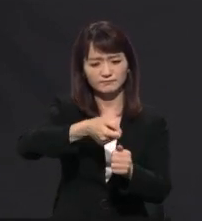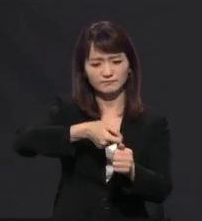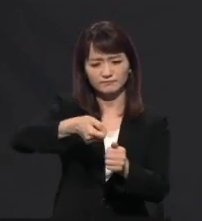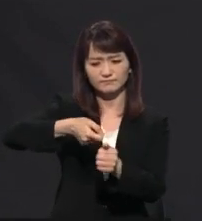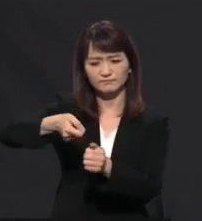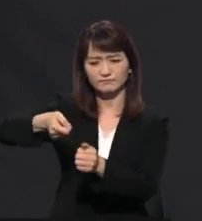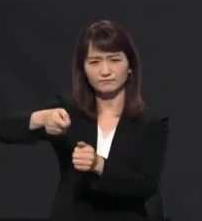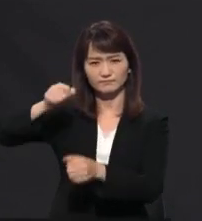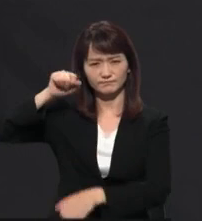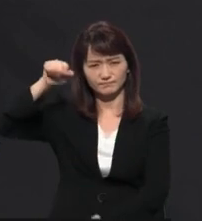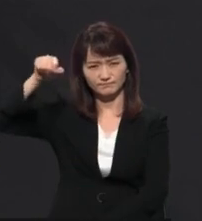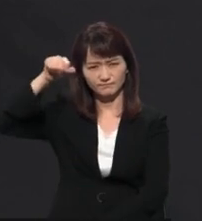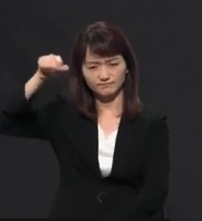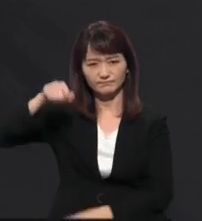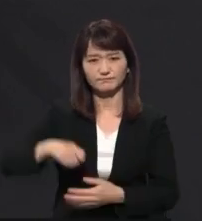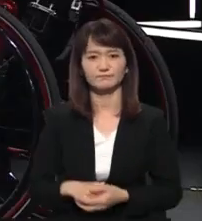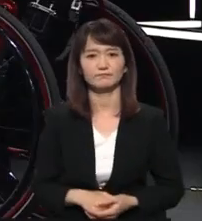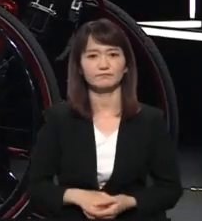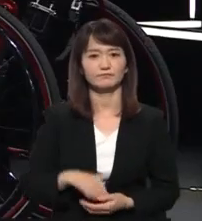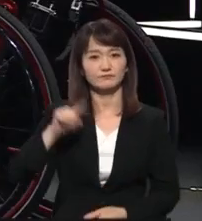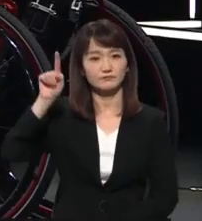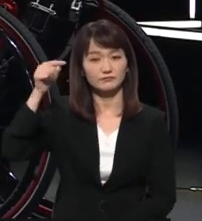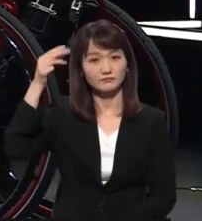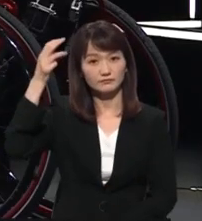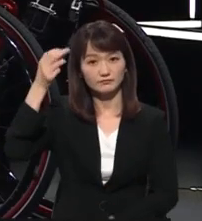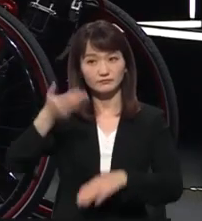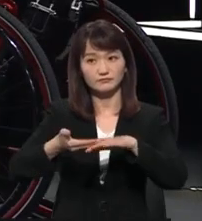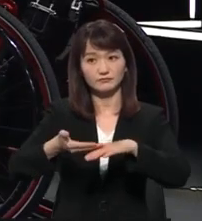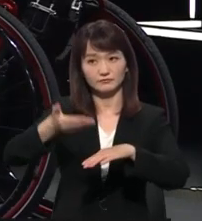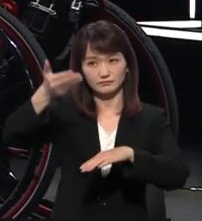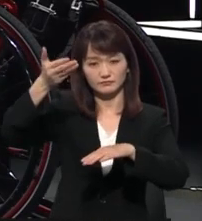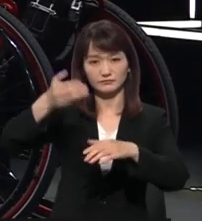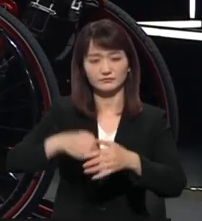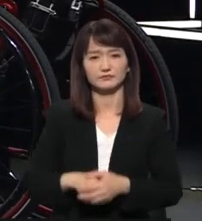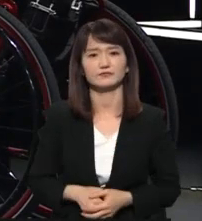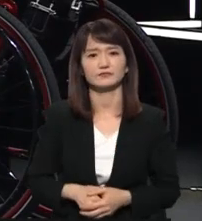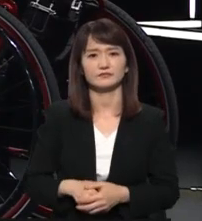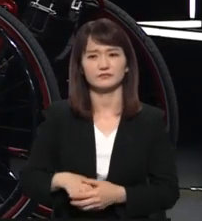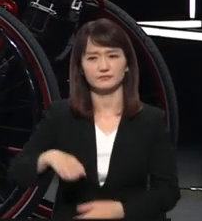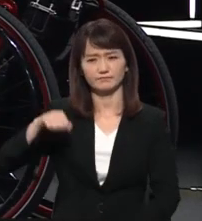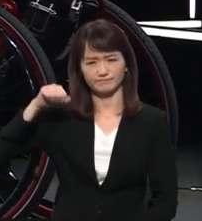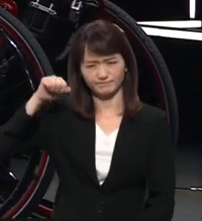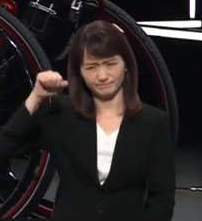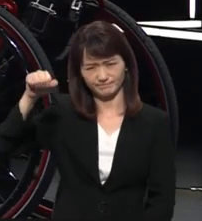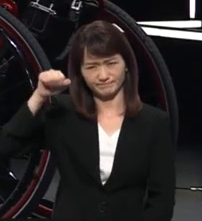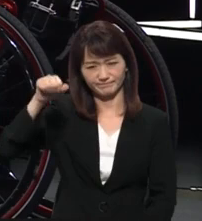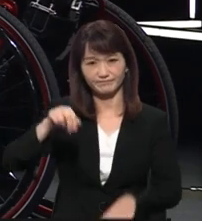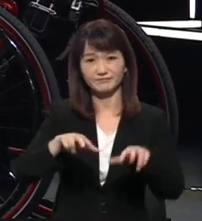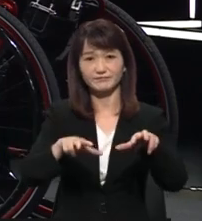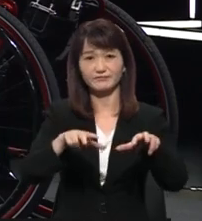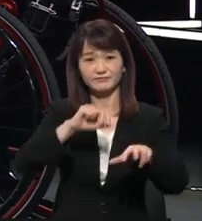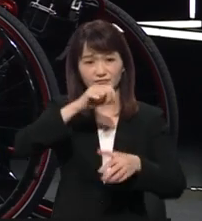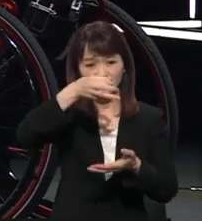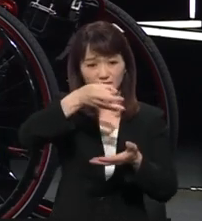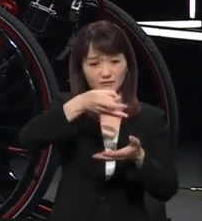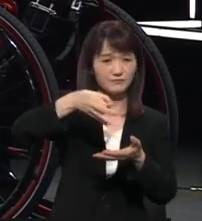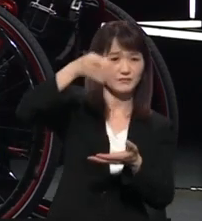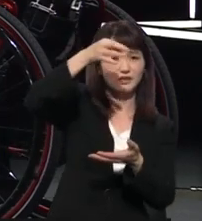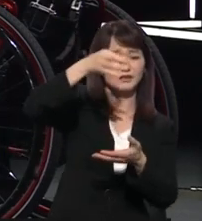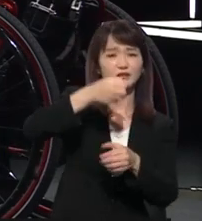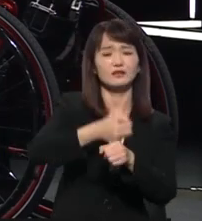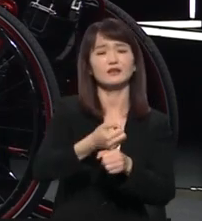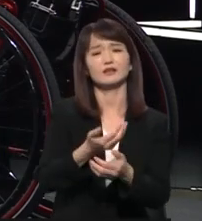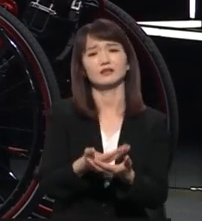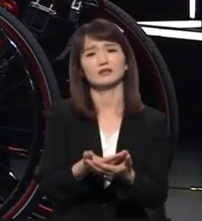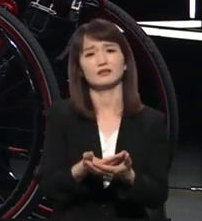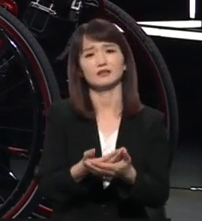그리고 180일 넘게 선전전을 진행하고 있는데 이제는 좀 주셔야 될 입장이 아닌가